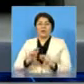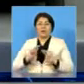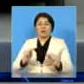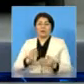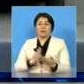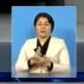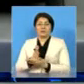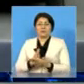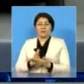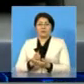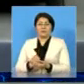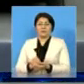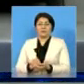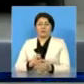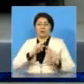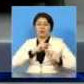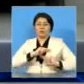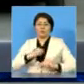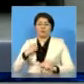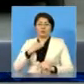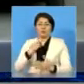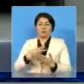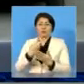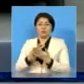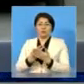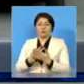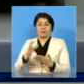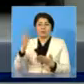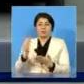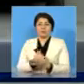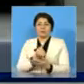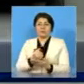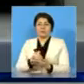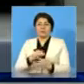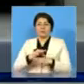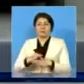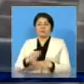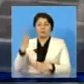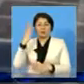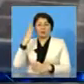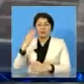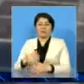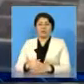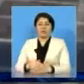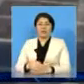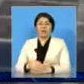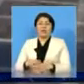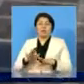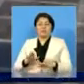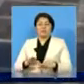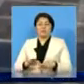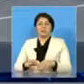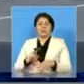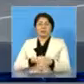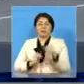етіп, жұмыс істеп, өз-өзін көрсетіп, осындай жетістіктерге жетеді деп ойлаймын. Жергілікті полиция